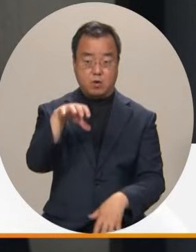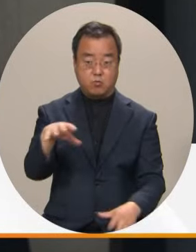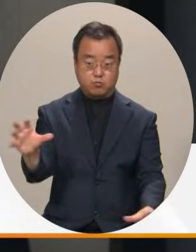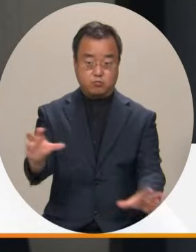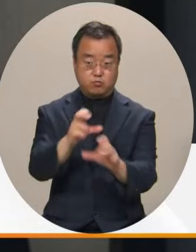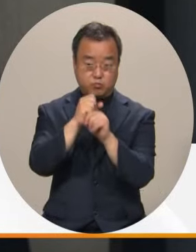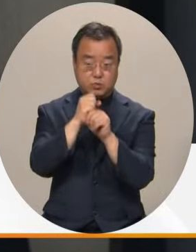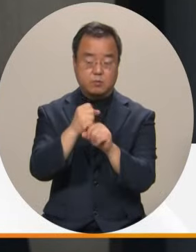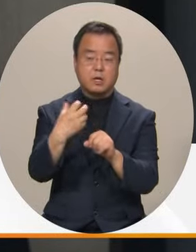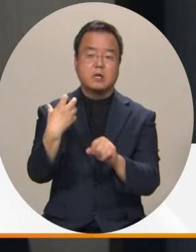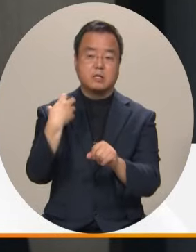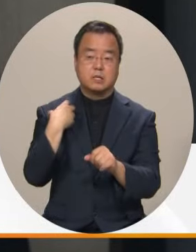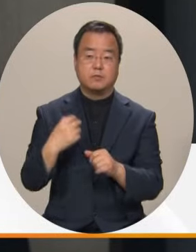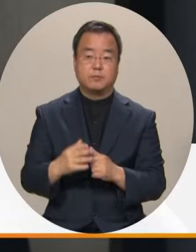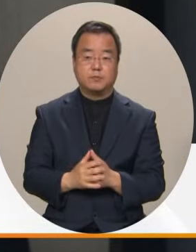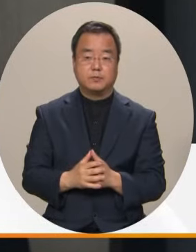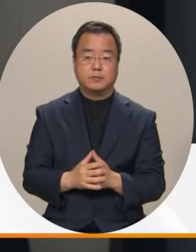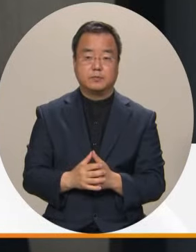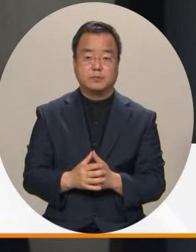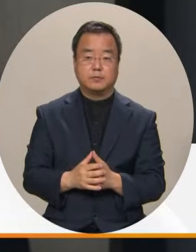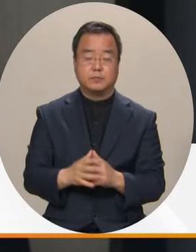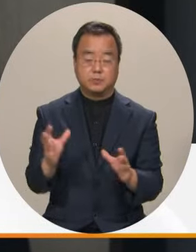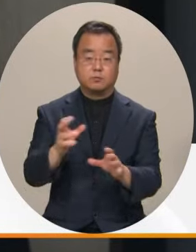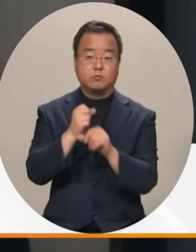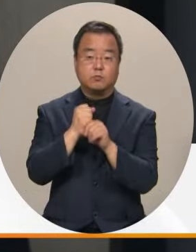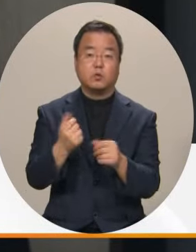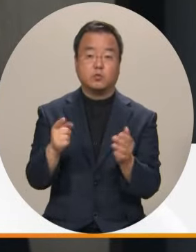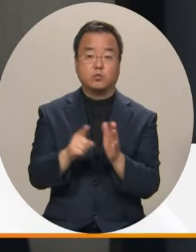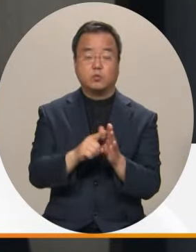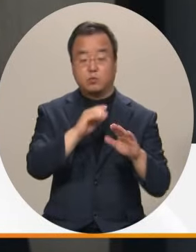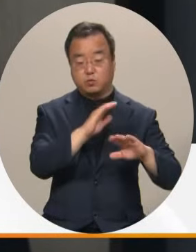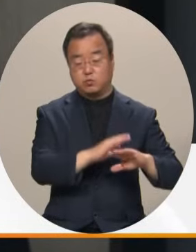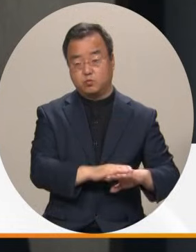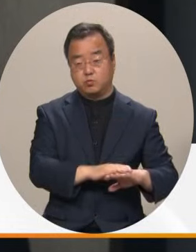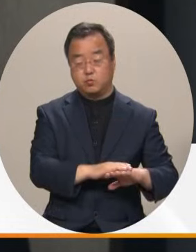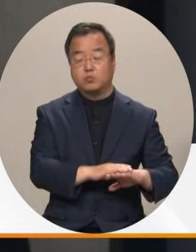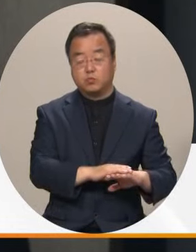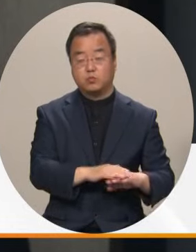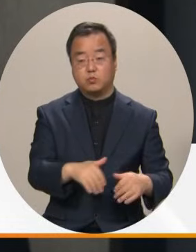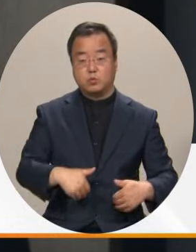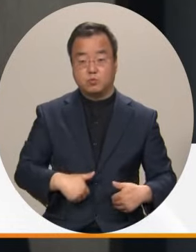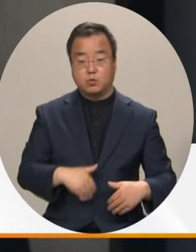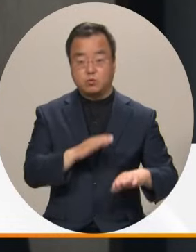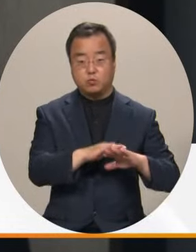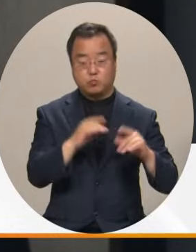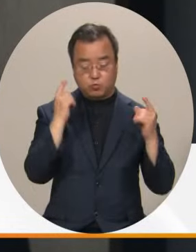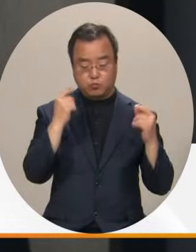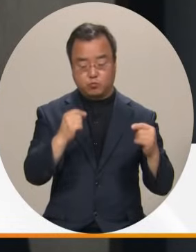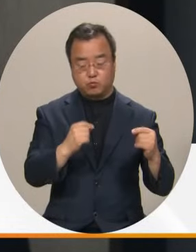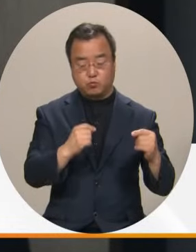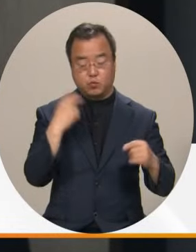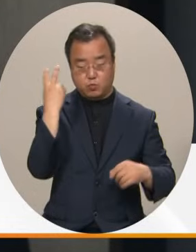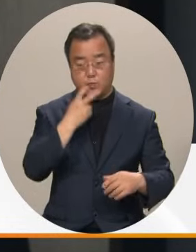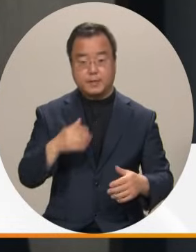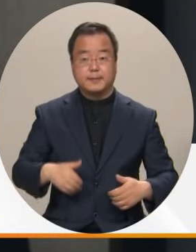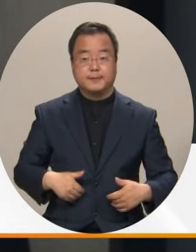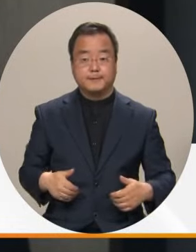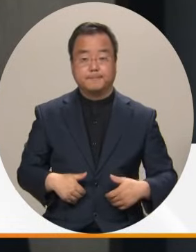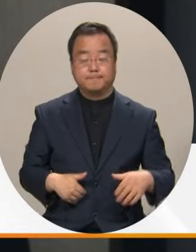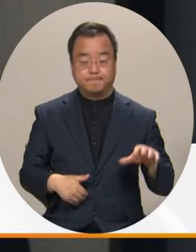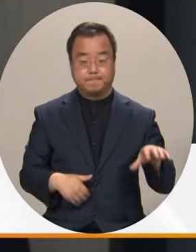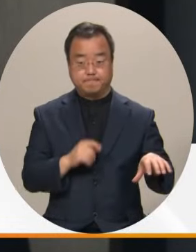역할을 하게 되고요 이러려면 뭐 저희가 보관할 장소가 필요합니다 보관하고 보존할 장소가 필요한데 이런